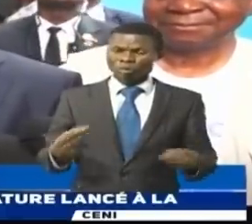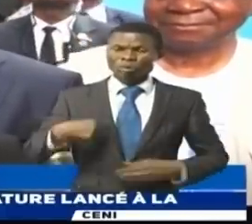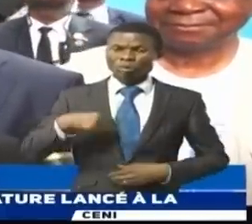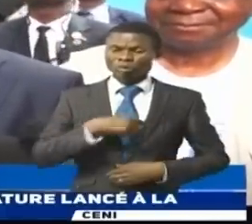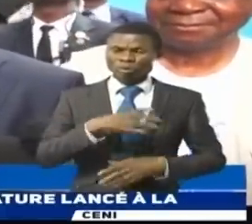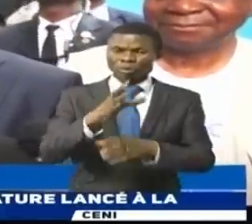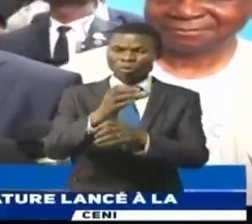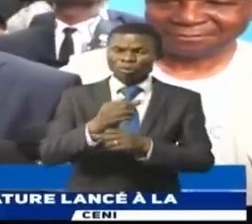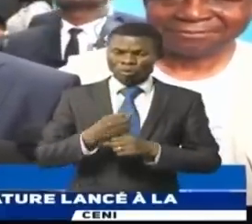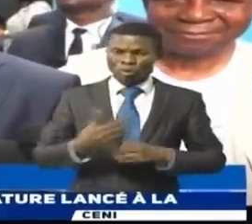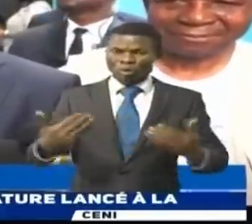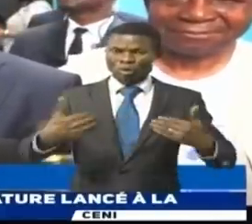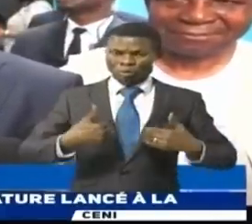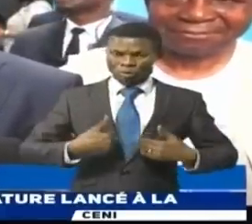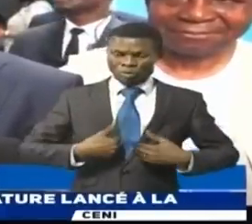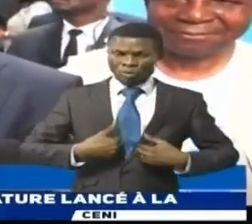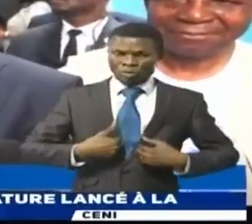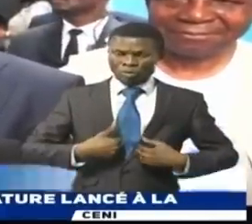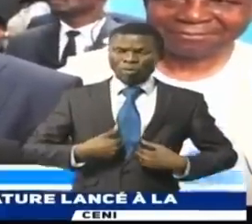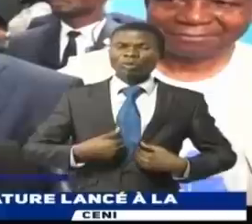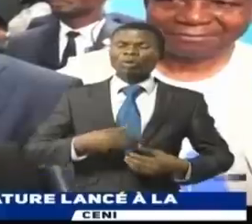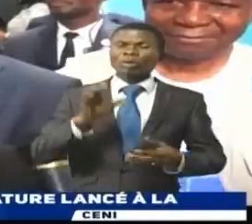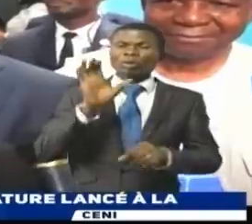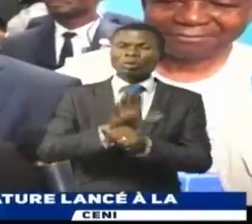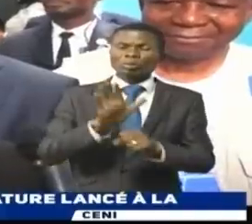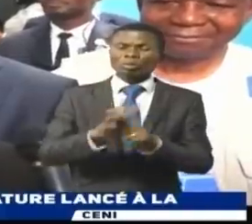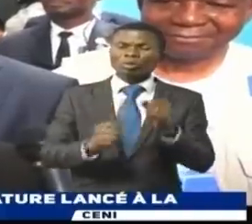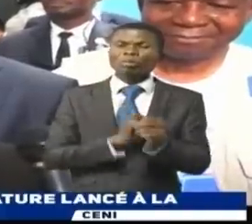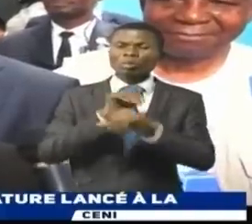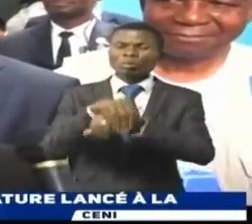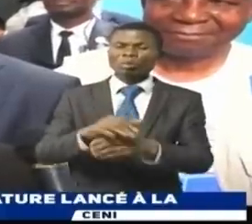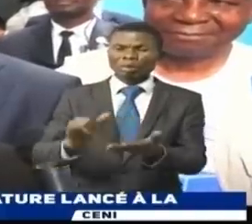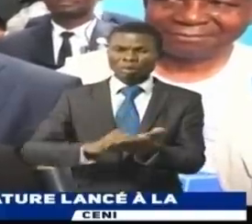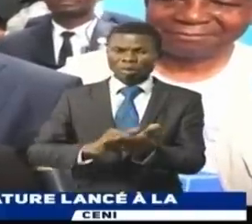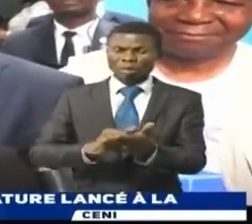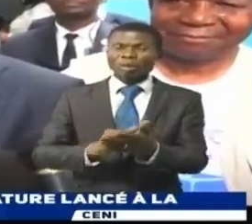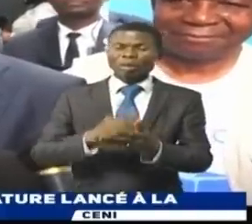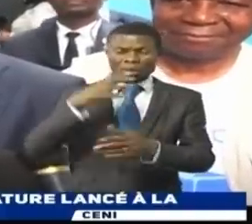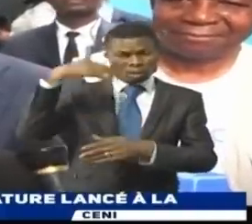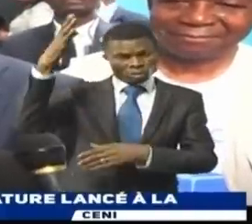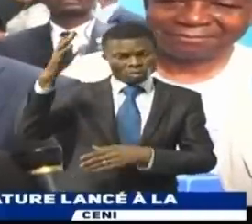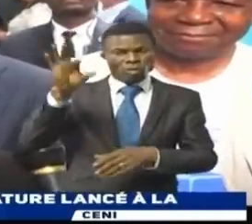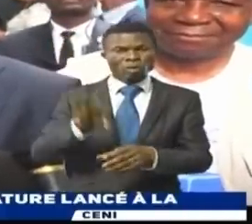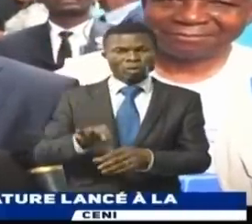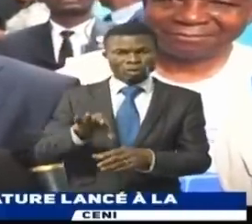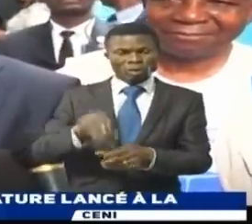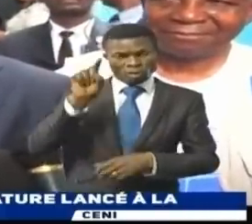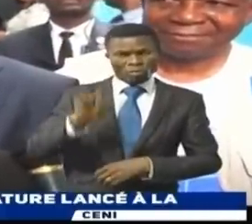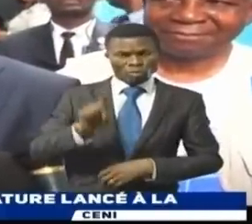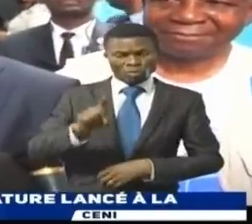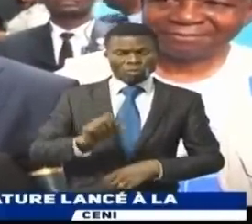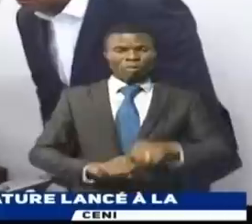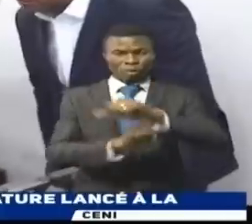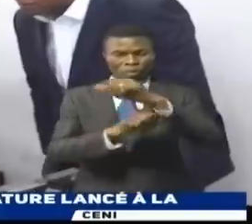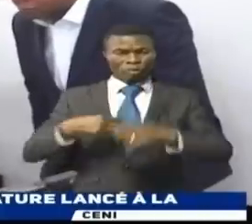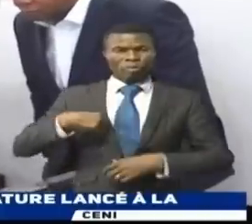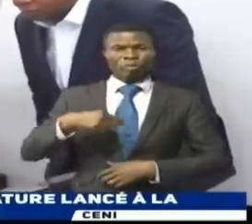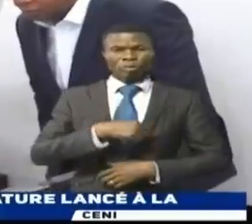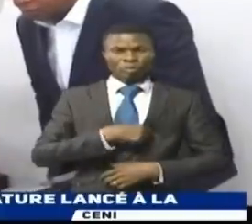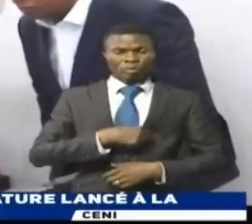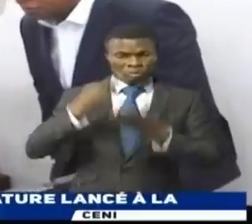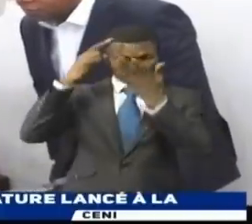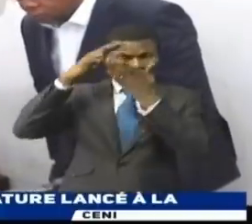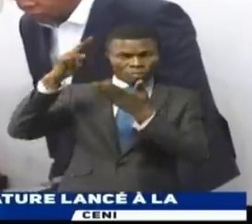avoir d'abord l'enrôlement des électeurs et un peu plus tard les scrutins. Et nous avons besoin de leur accompagnement.